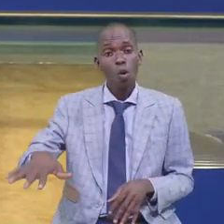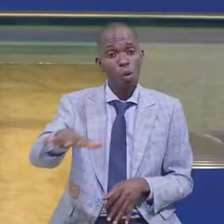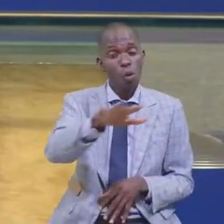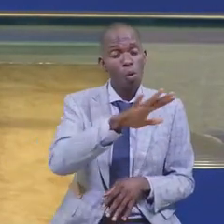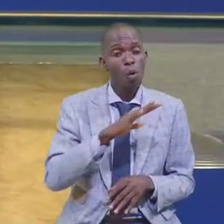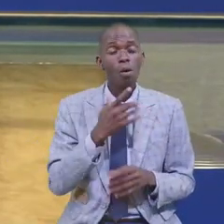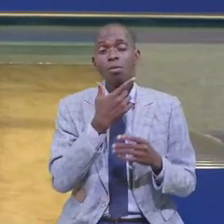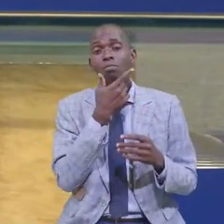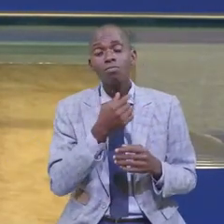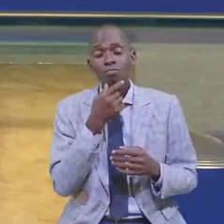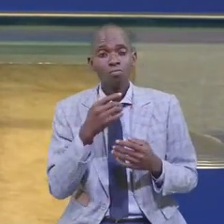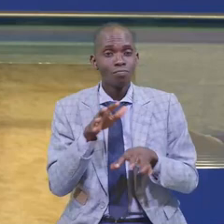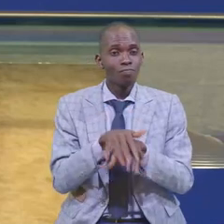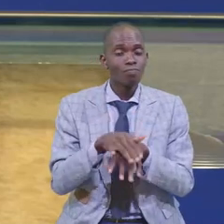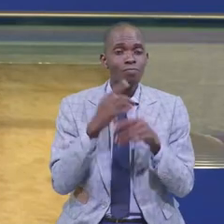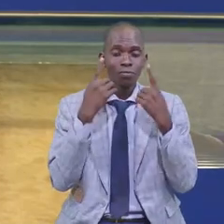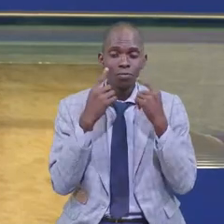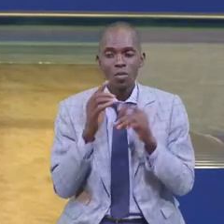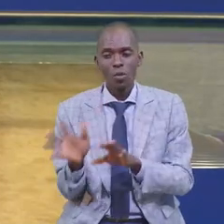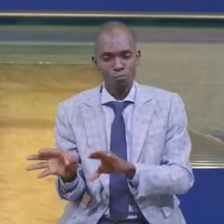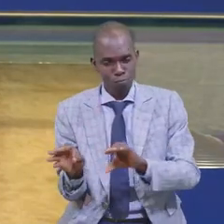qui les brave. Et